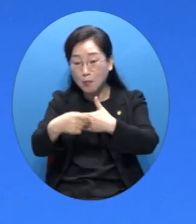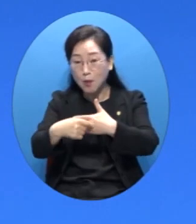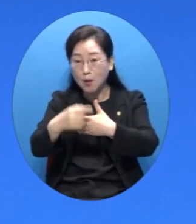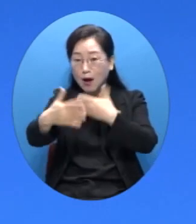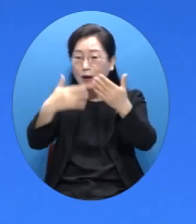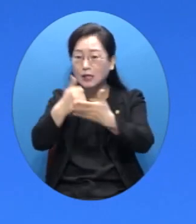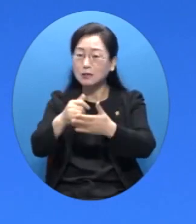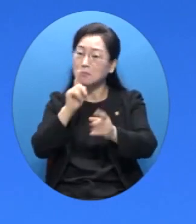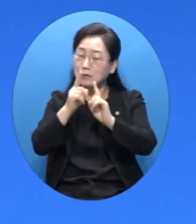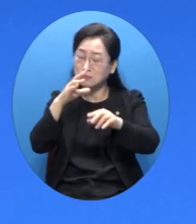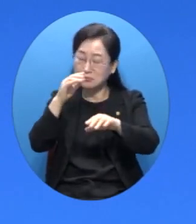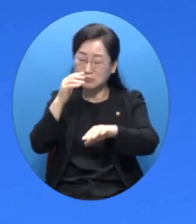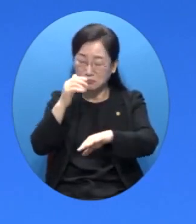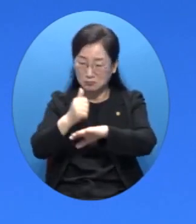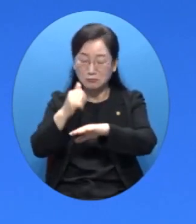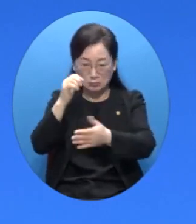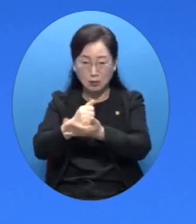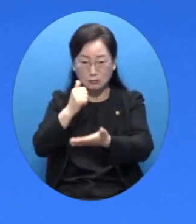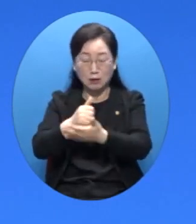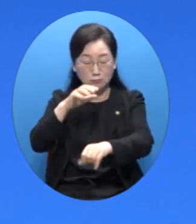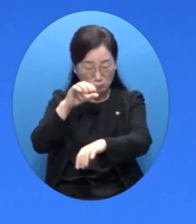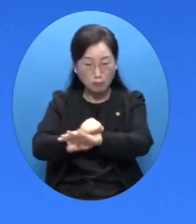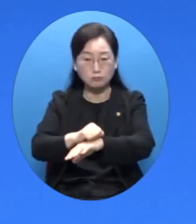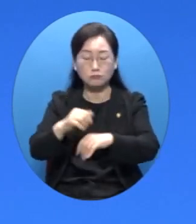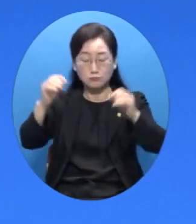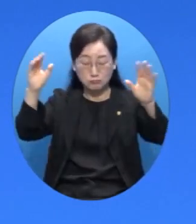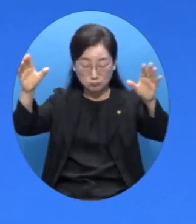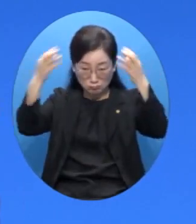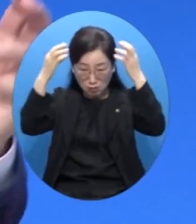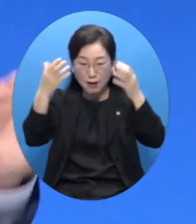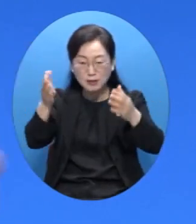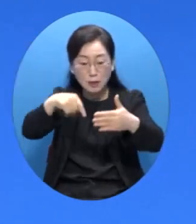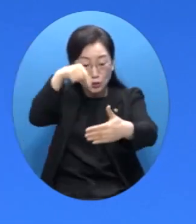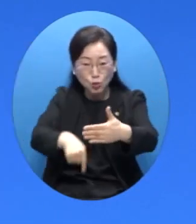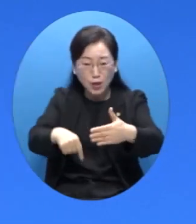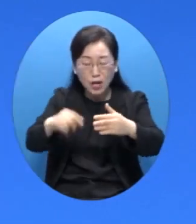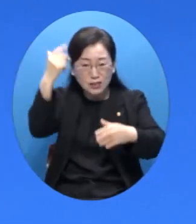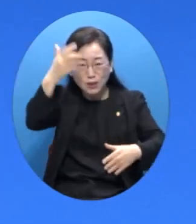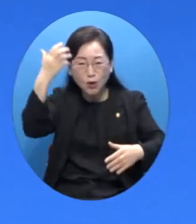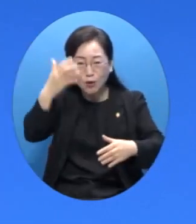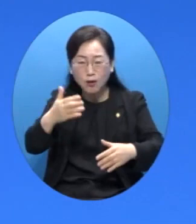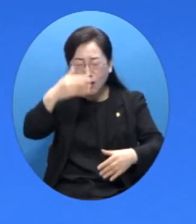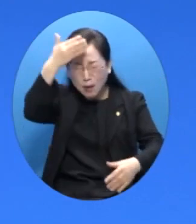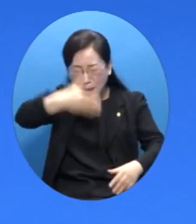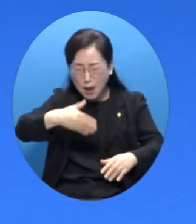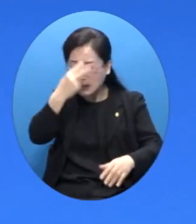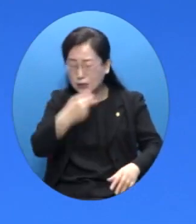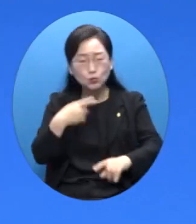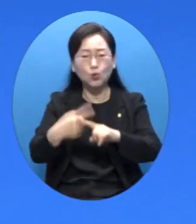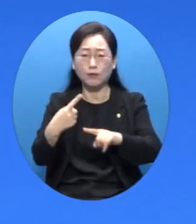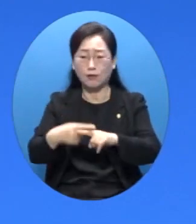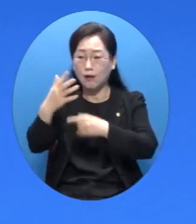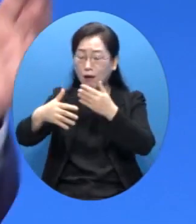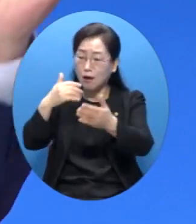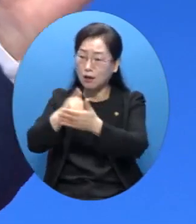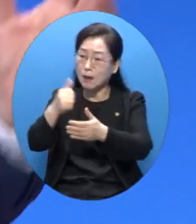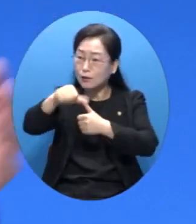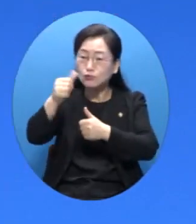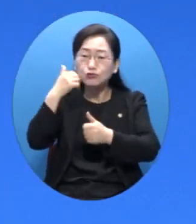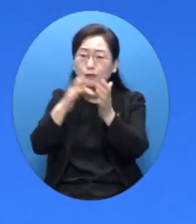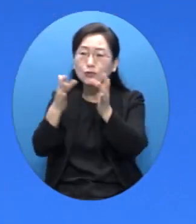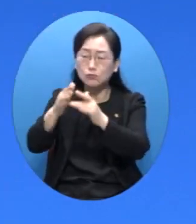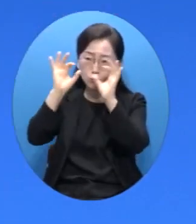하지만 영적으로는 맹인이었습니다. 그래서 하나님의 아들이신 예수님을 몰라보았을 뿐 아니라 예수님을 십자가